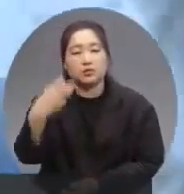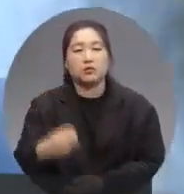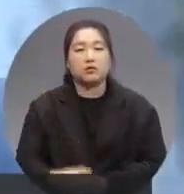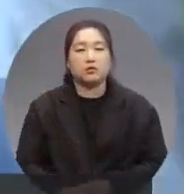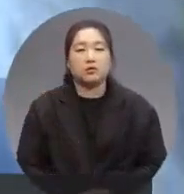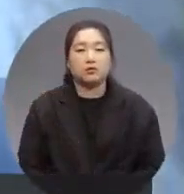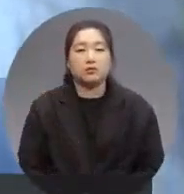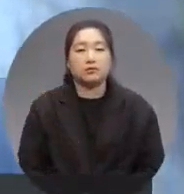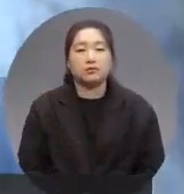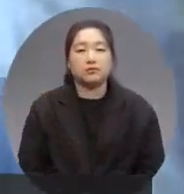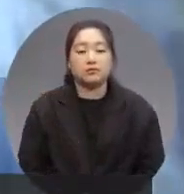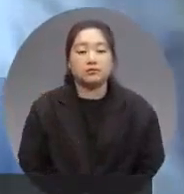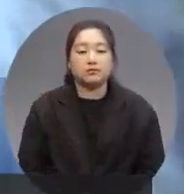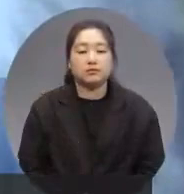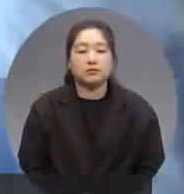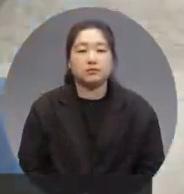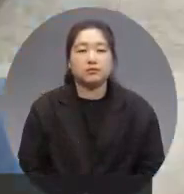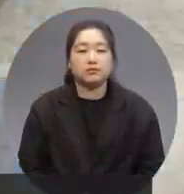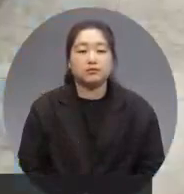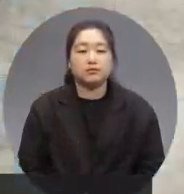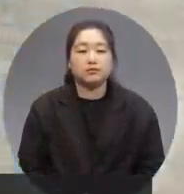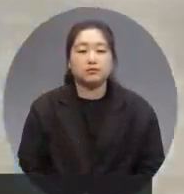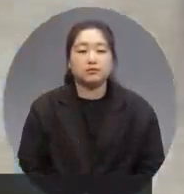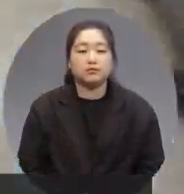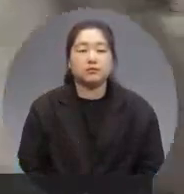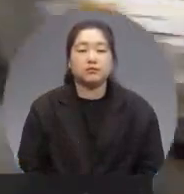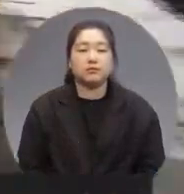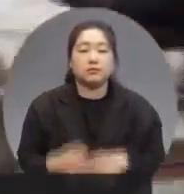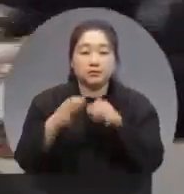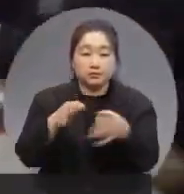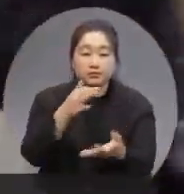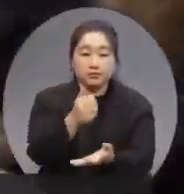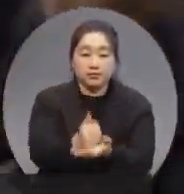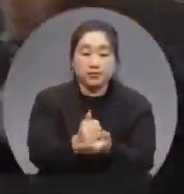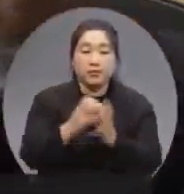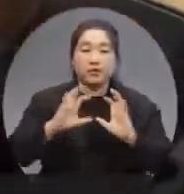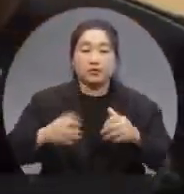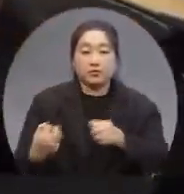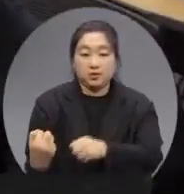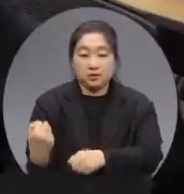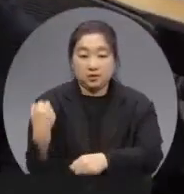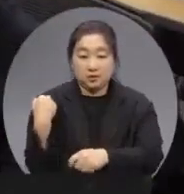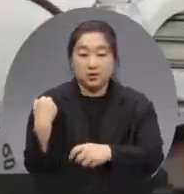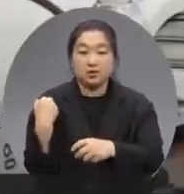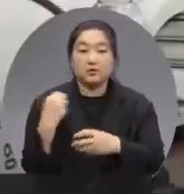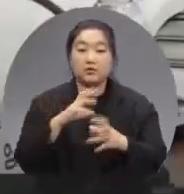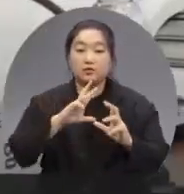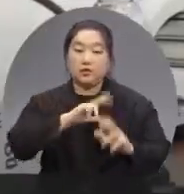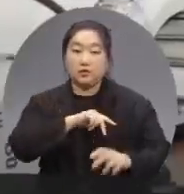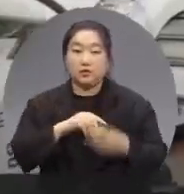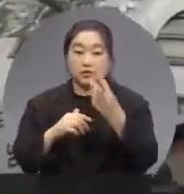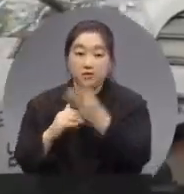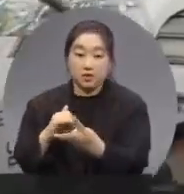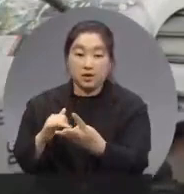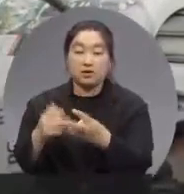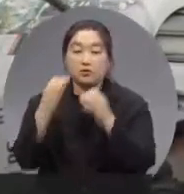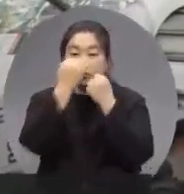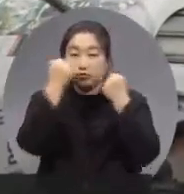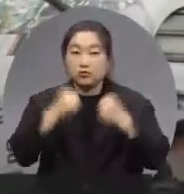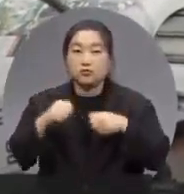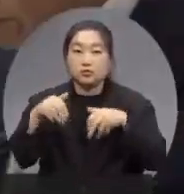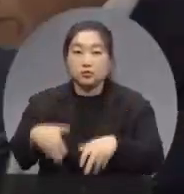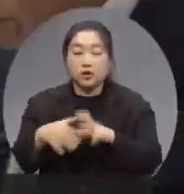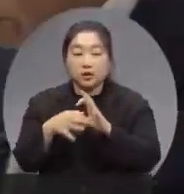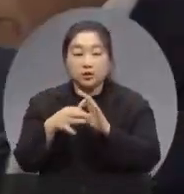얼마나 좋았을까 그런 생각입니다 김영환 지사와 국민의 힘 국회의원 3명 충청북도 관계자들과